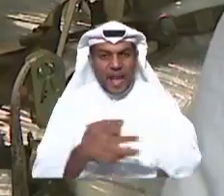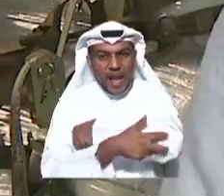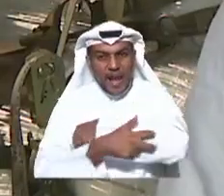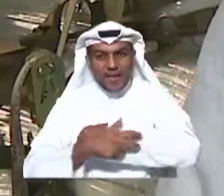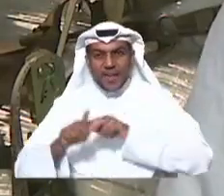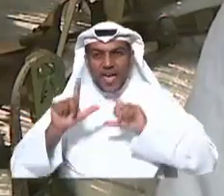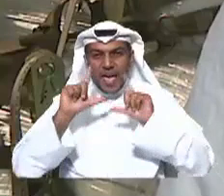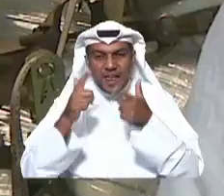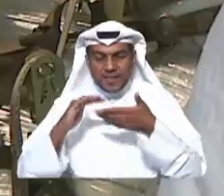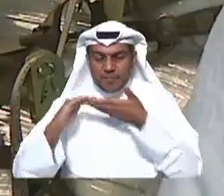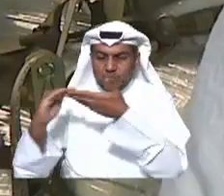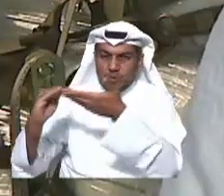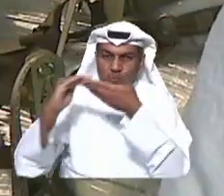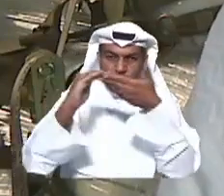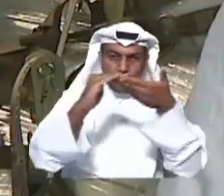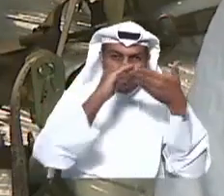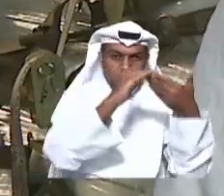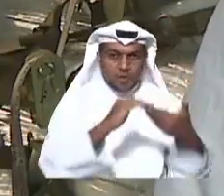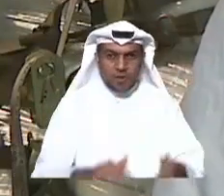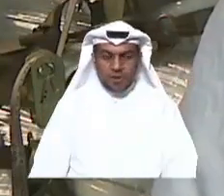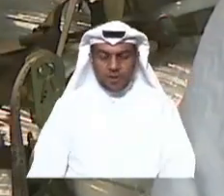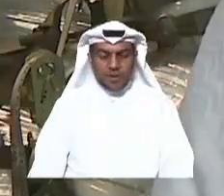أشقائنا في جمهورية السودان.